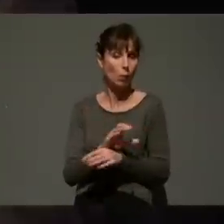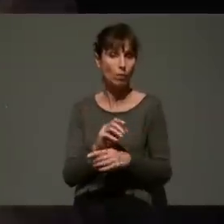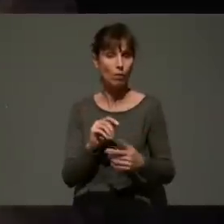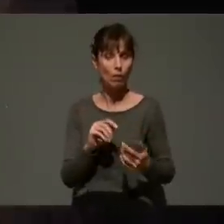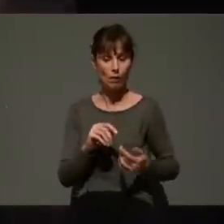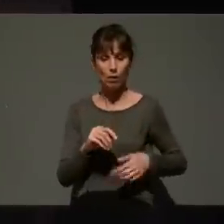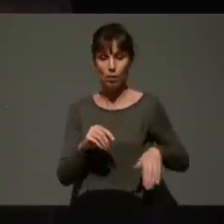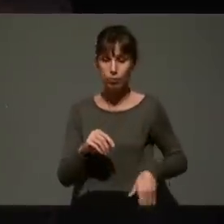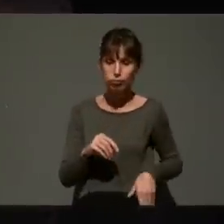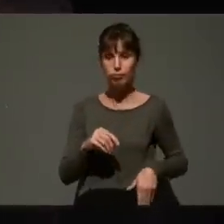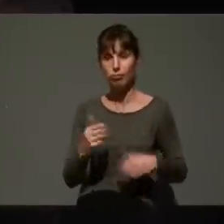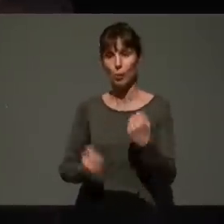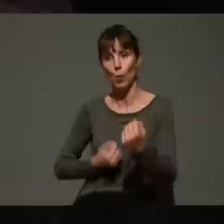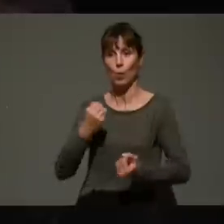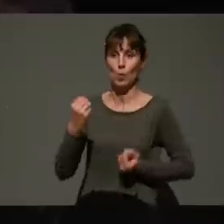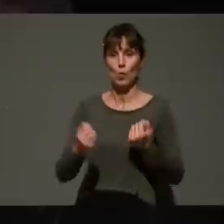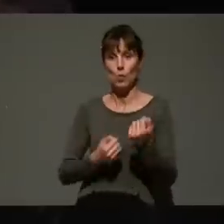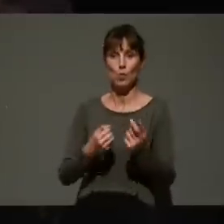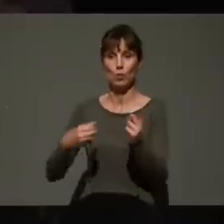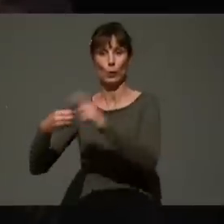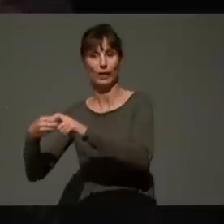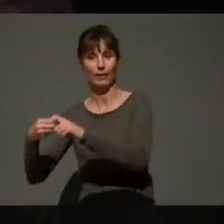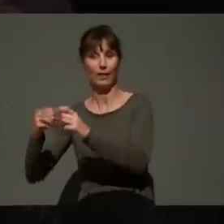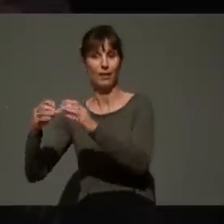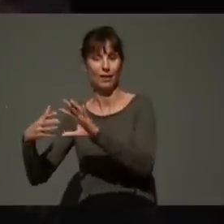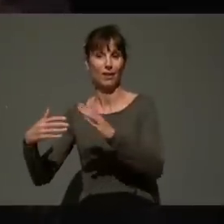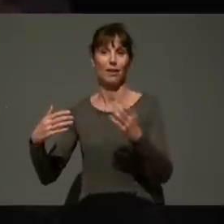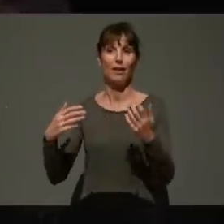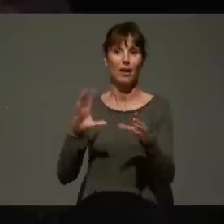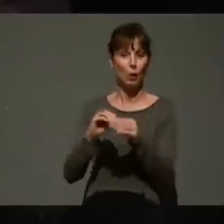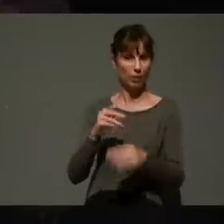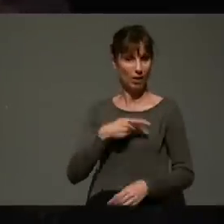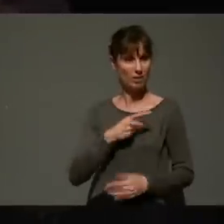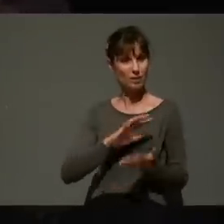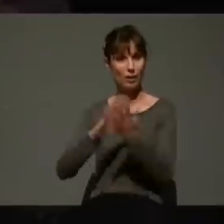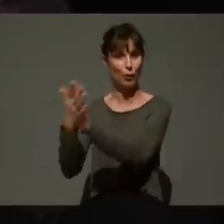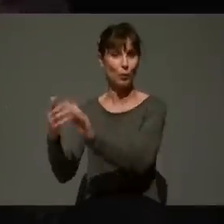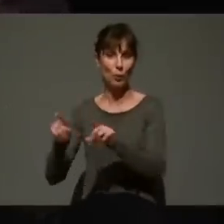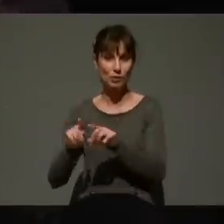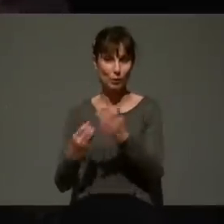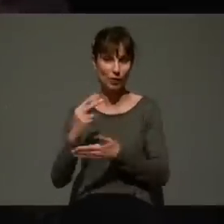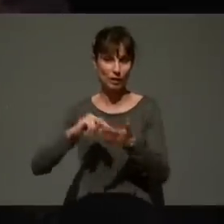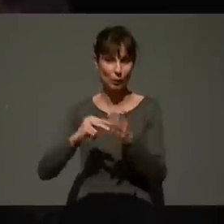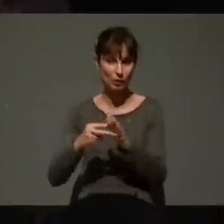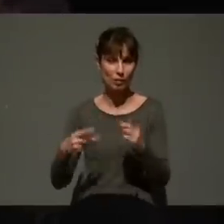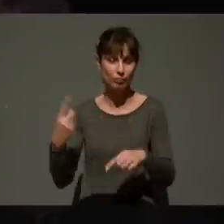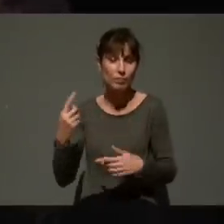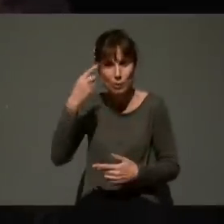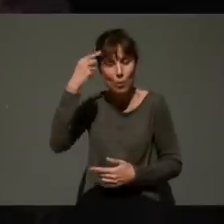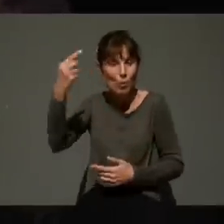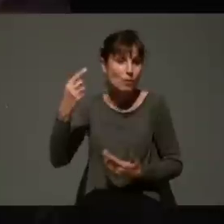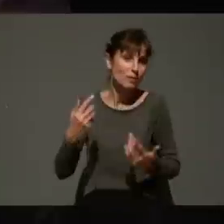bien d'ailleurs que ça évolue dans ce sens-là et que même la médecine évolue dans ce sens-là. Donc moi, je pense qu'il y